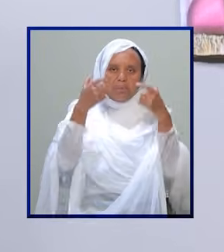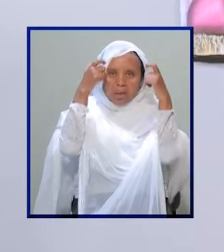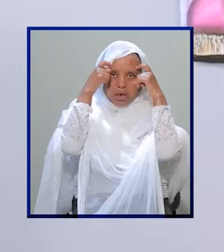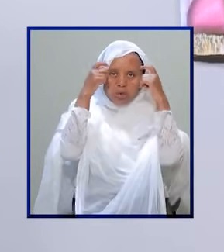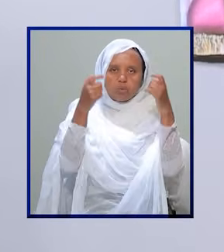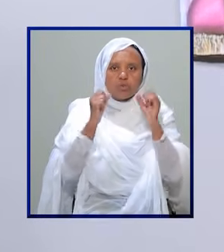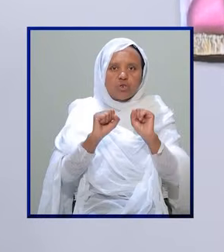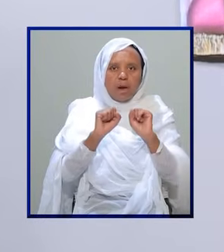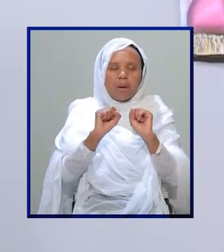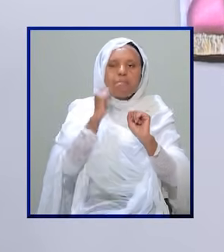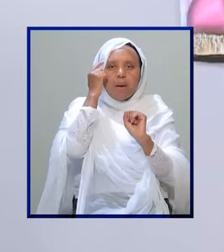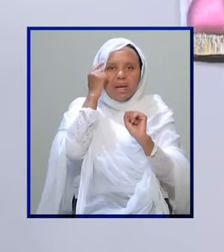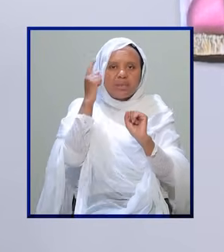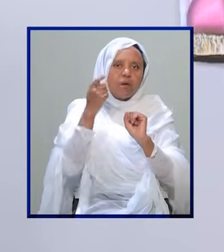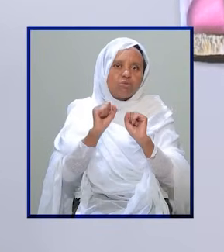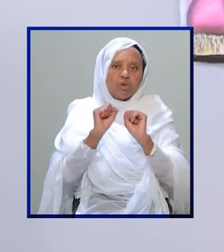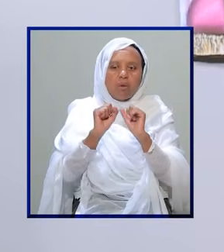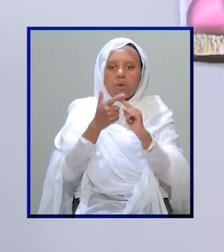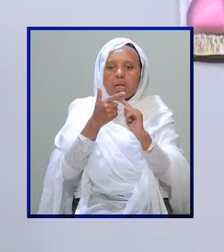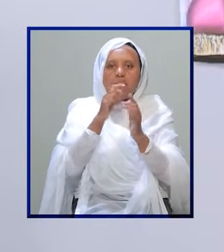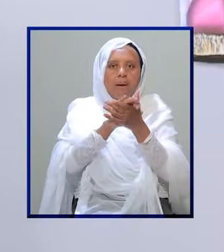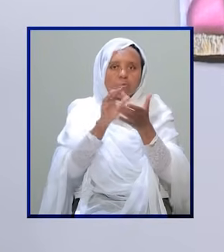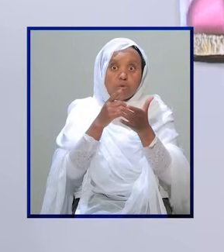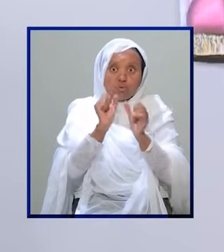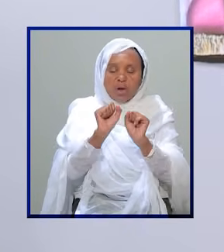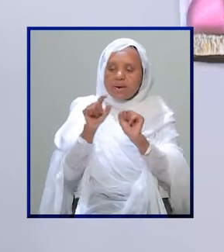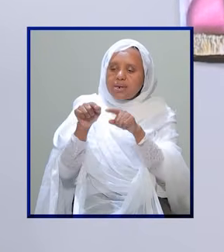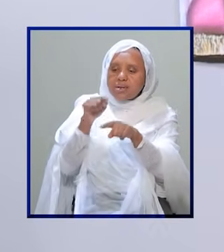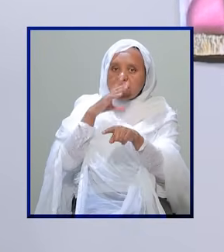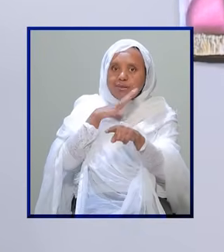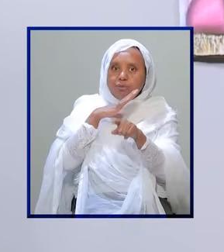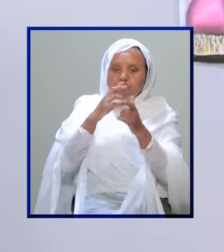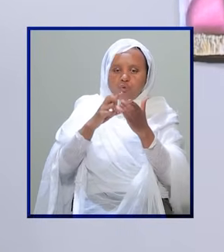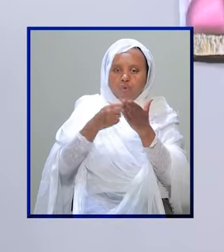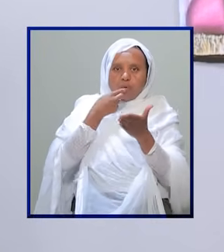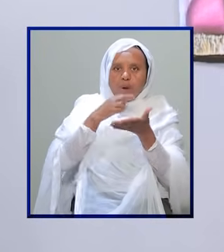በተክሊል ሊሆን ይችላል፣ በማስባን ወይም በሁለተኛ ጋብቻ ሊሆን ይችላል። እነዛ ሰዎች